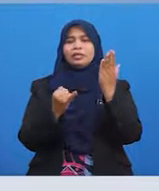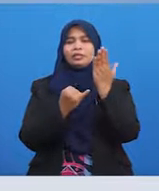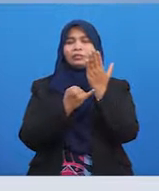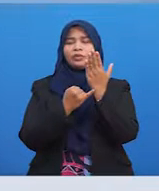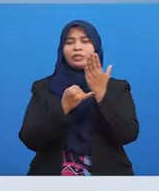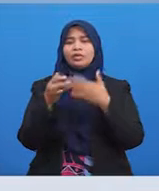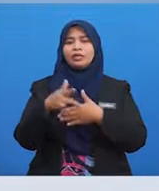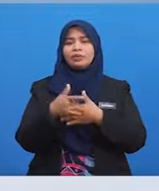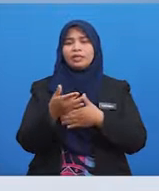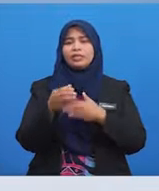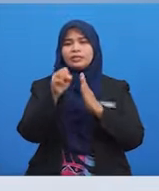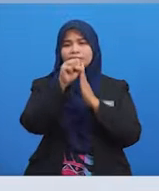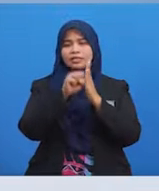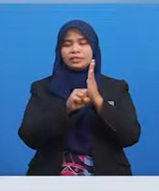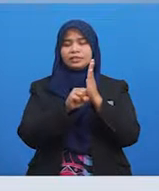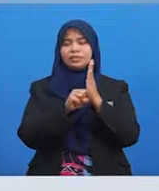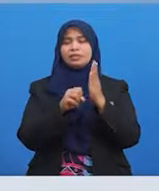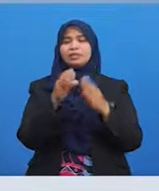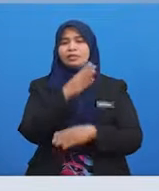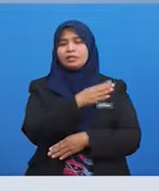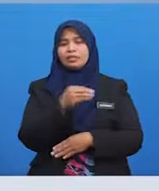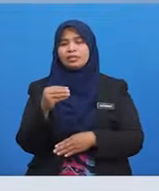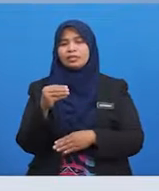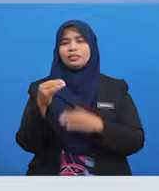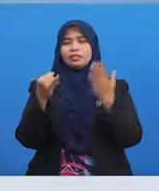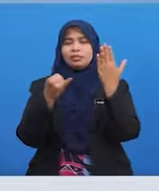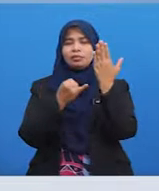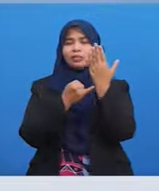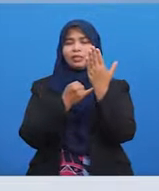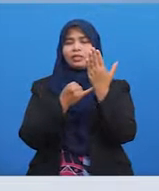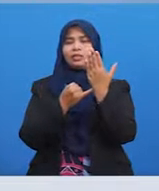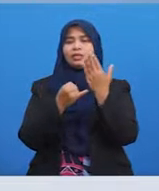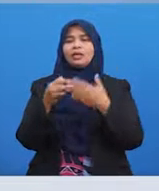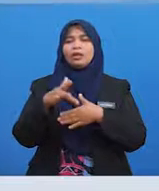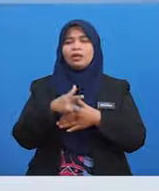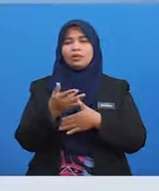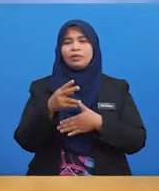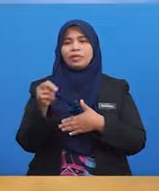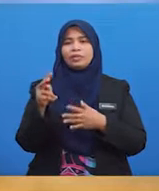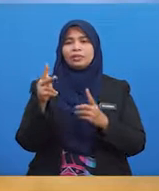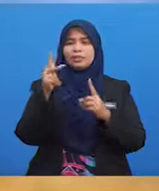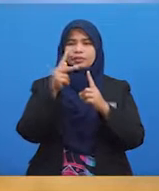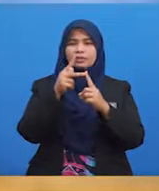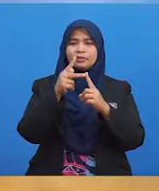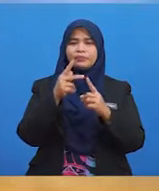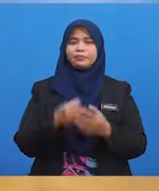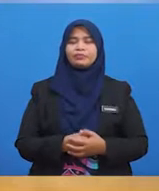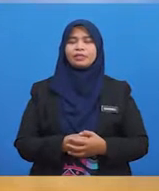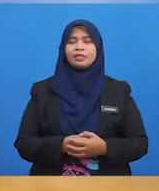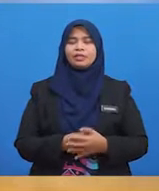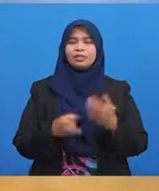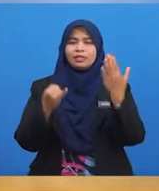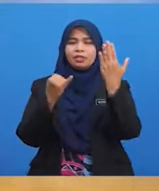imbuhan awalan S dan imbuhan awalan K. Imbuhan